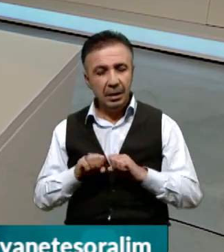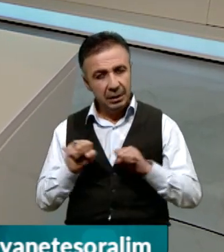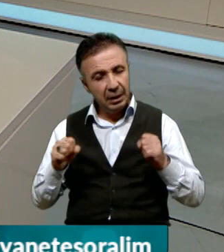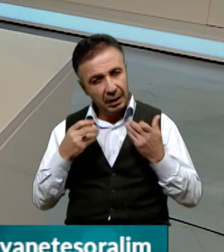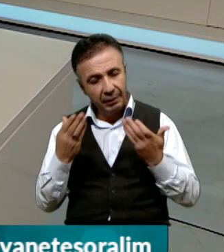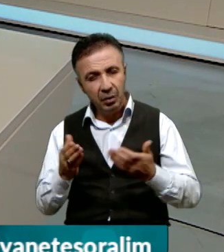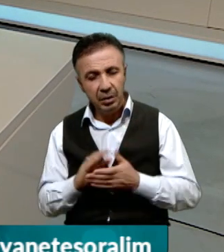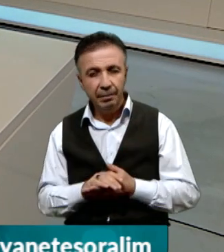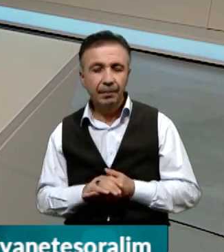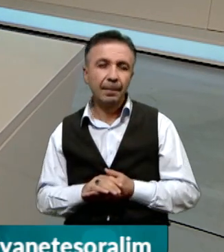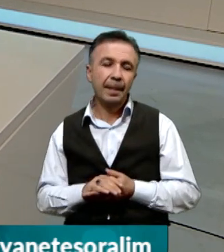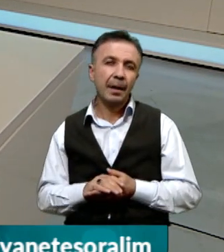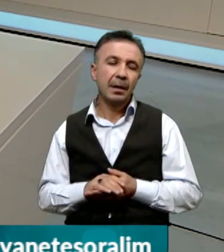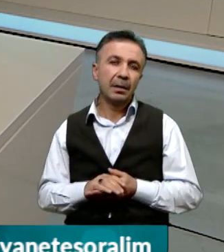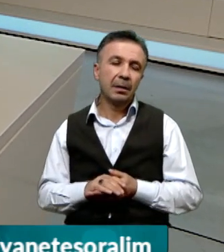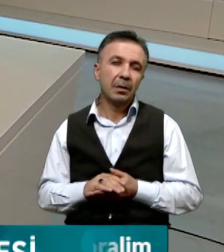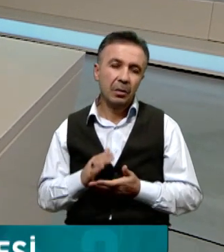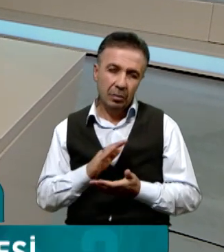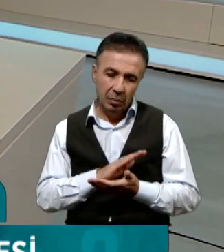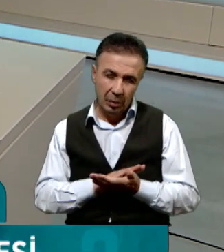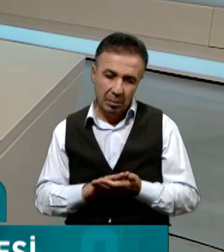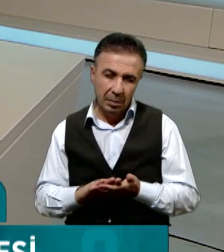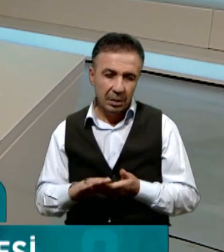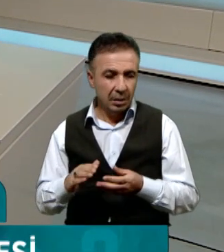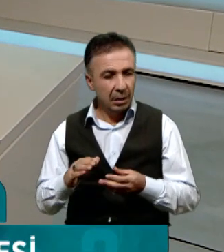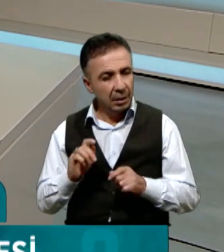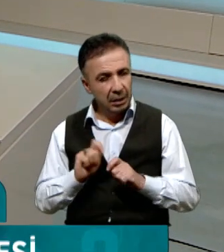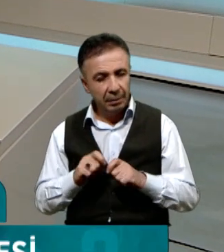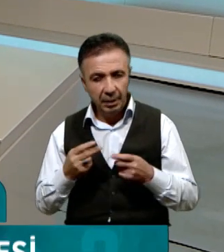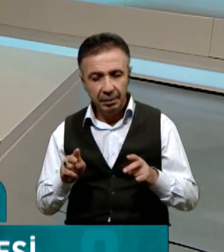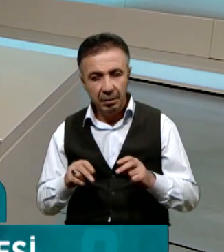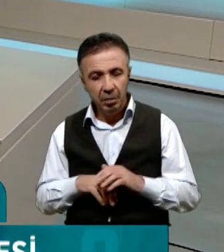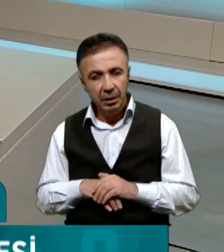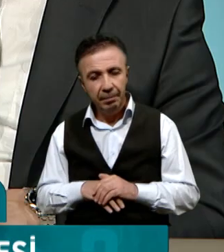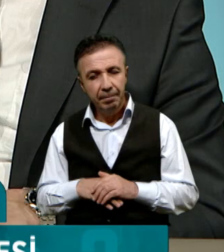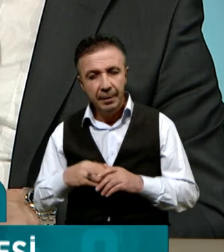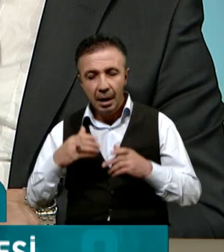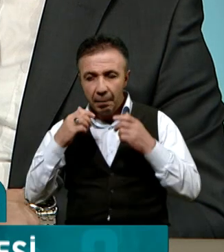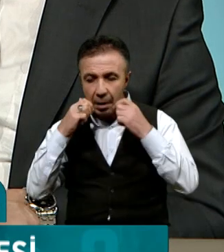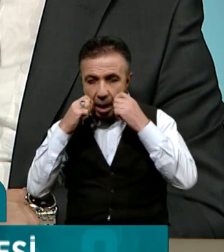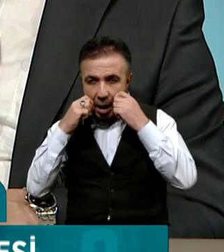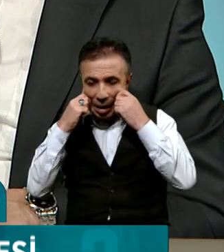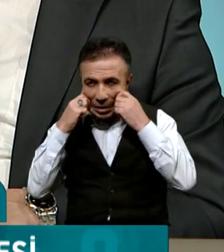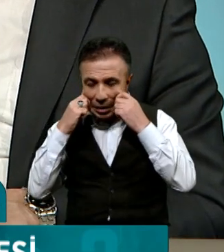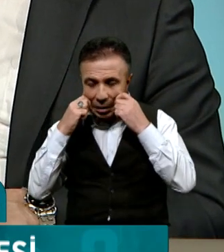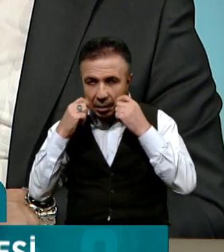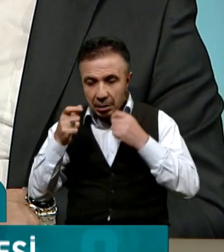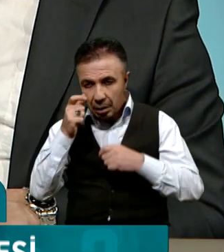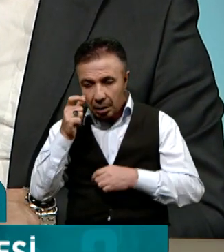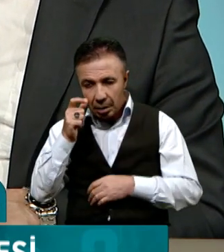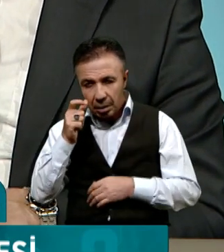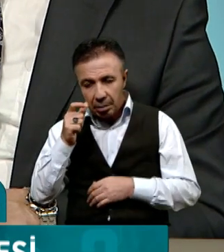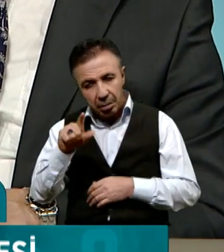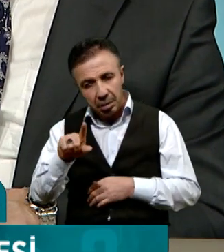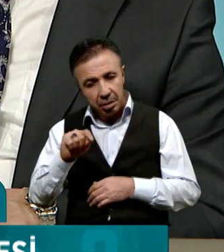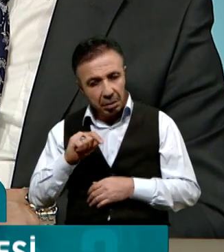şey rahatsızlığın zararın giderilmesi için yapılabilir. Tabii burada bir estetik vesaire bir dikkat çekme ne olmamalı?